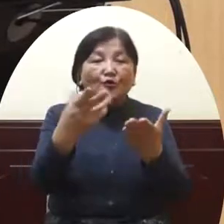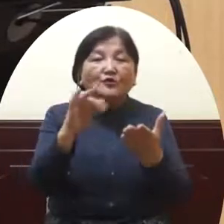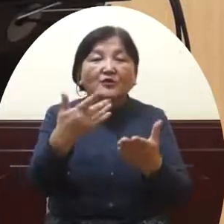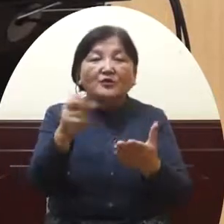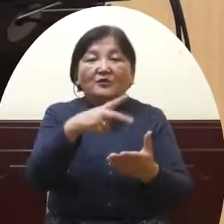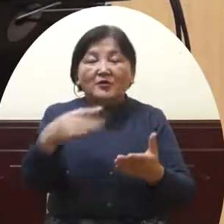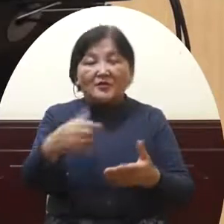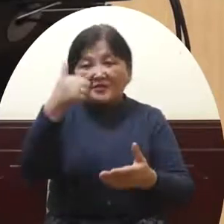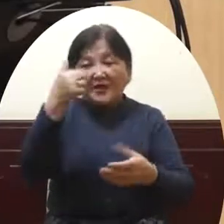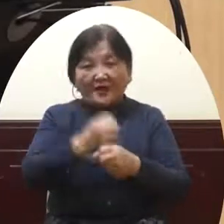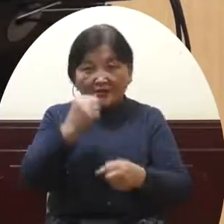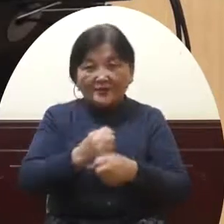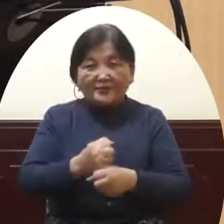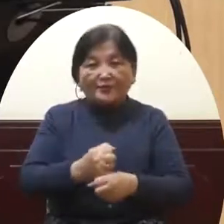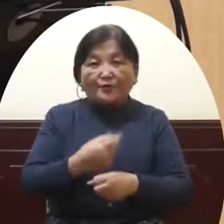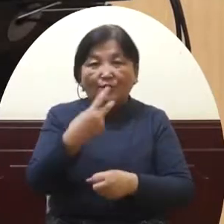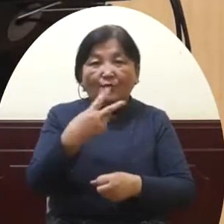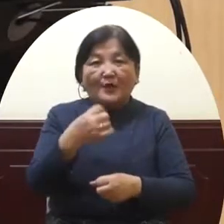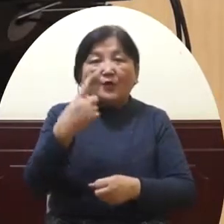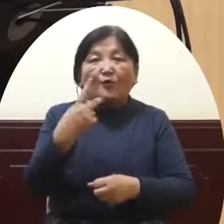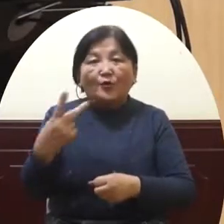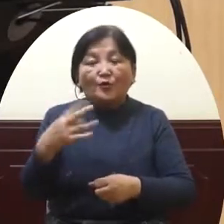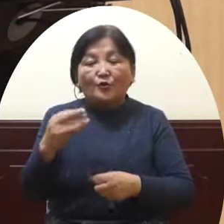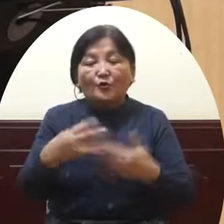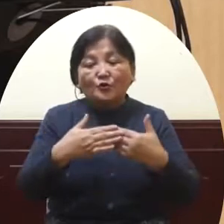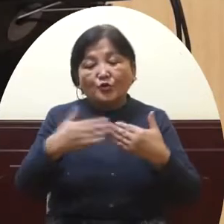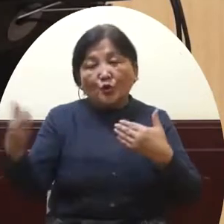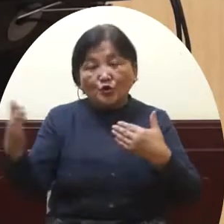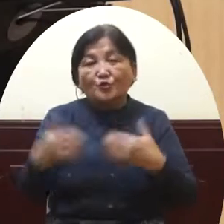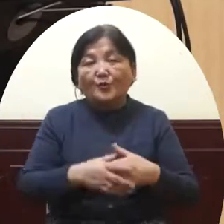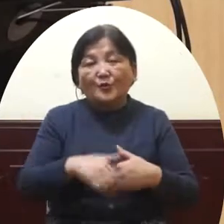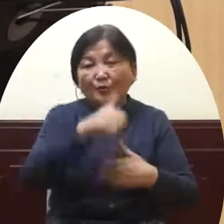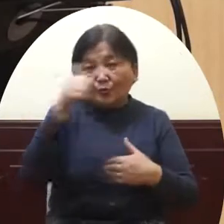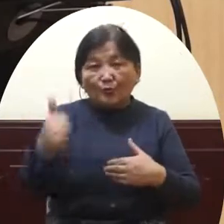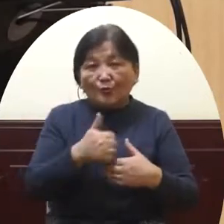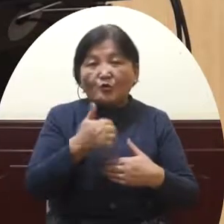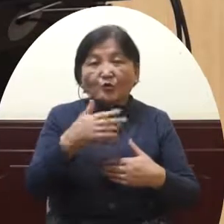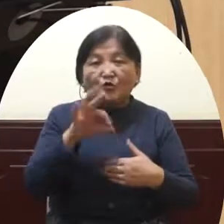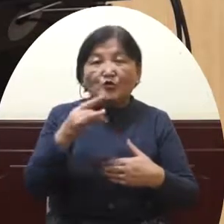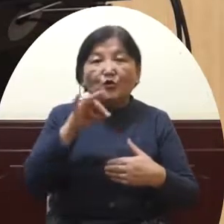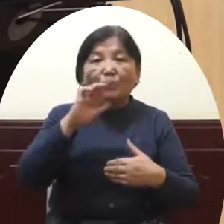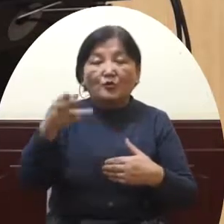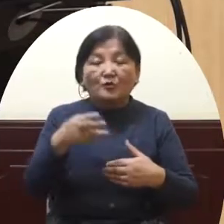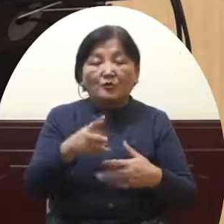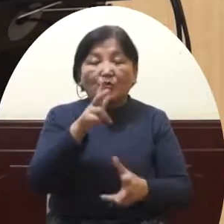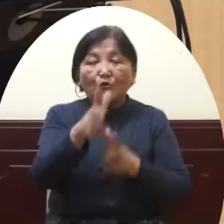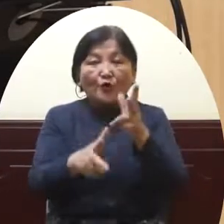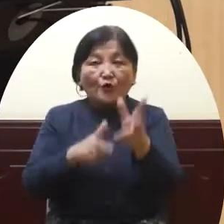маш сайн ажилласан. Одоо 2012 оноос хойш бол сонгуулийн эрхийн орооны бүх иш тархууд тохиолын хилтэй